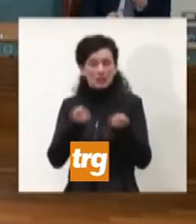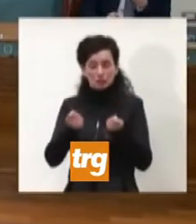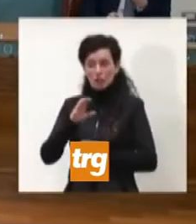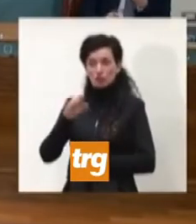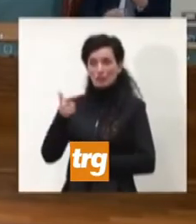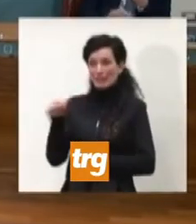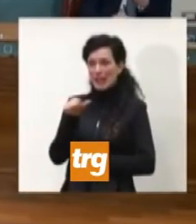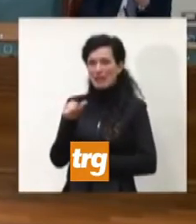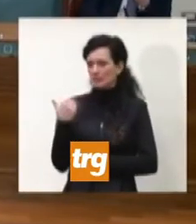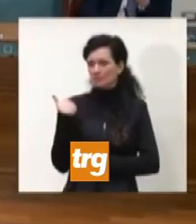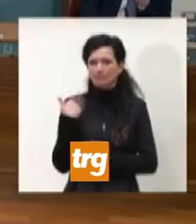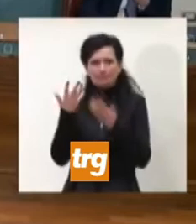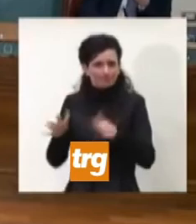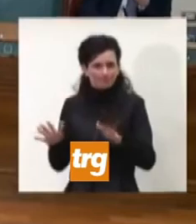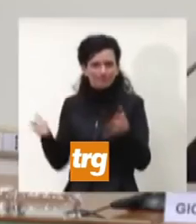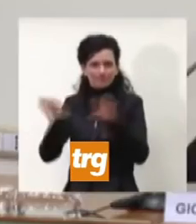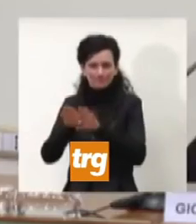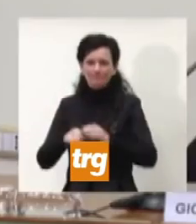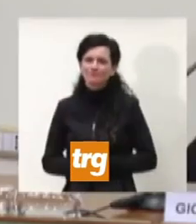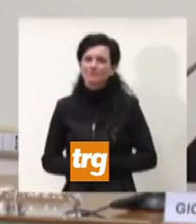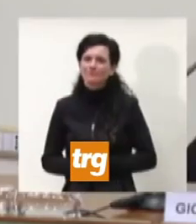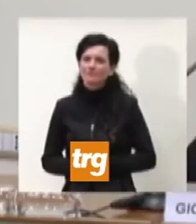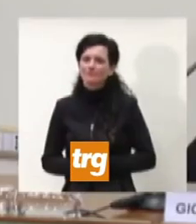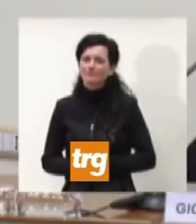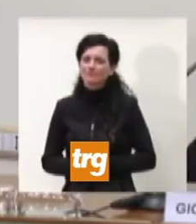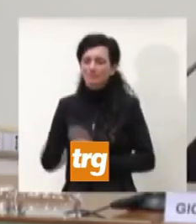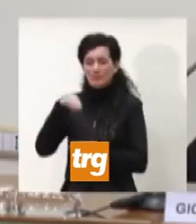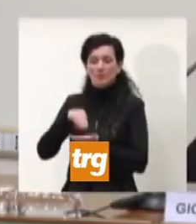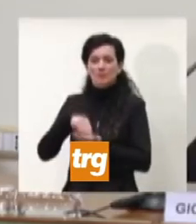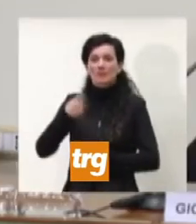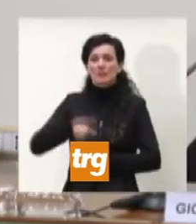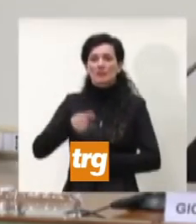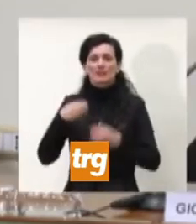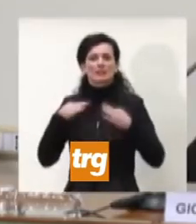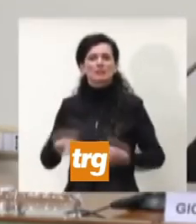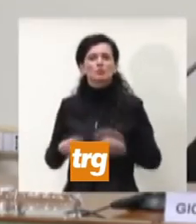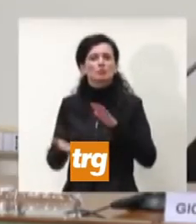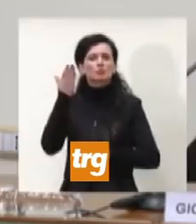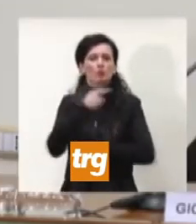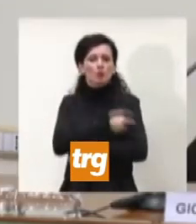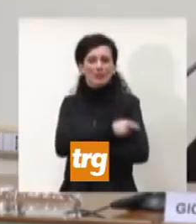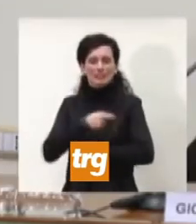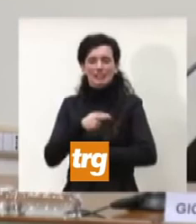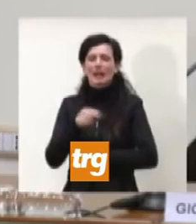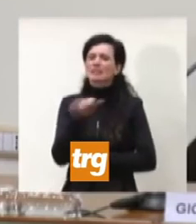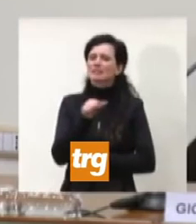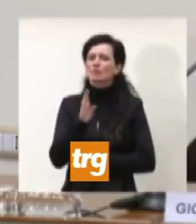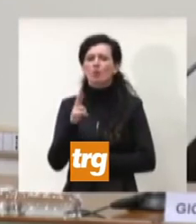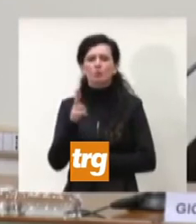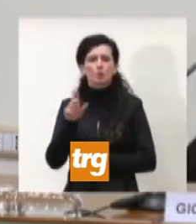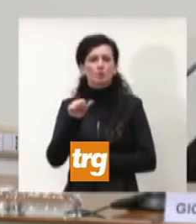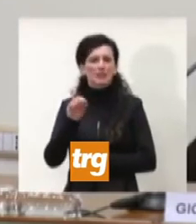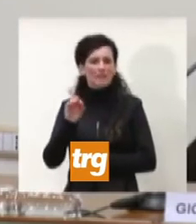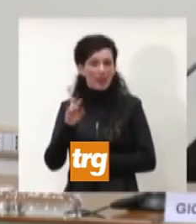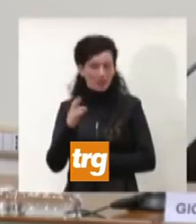pomeriggio l'Istituto Superiore di Sanità aveva illustrato i dati dell'ultima settimana in conferenza stampa. A decretare la nuova colorazione delle